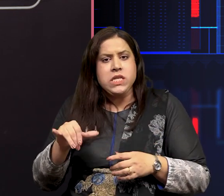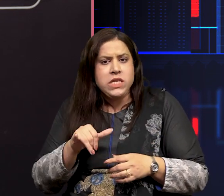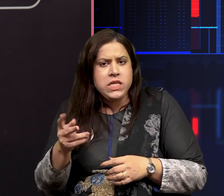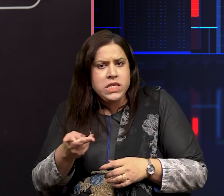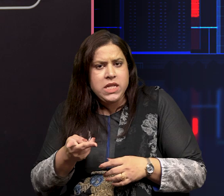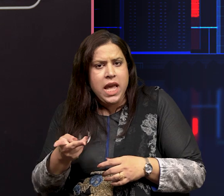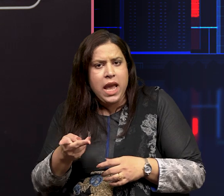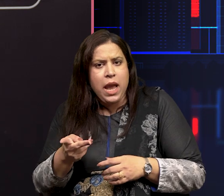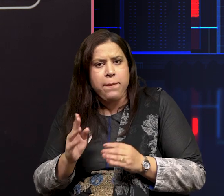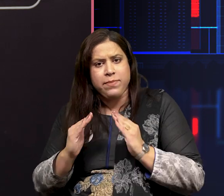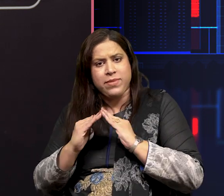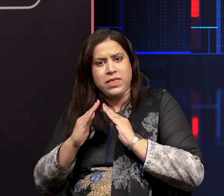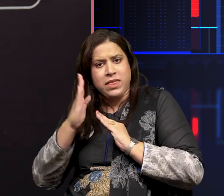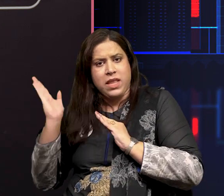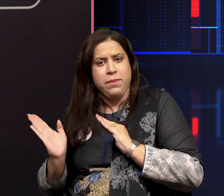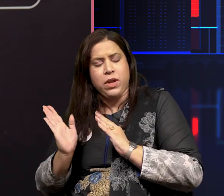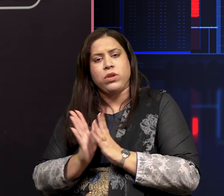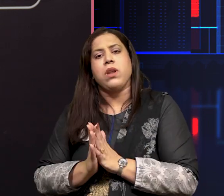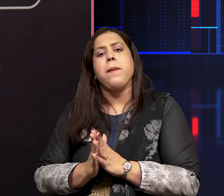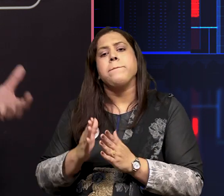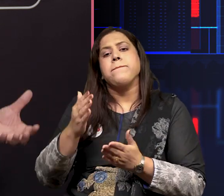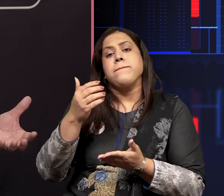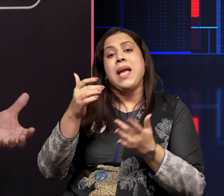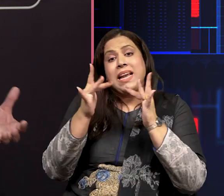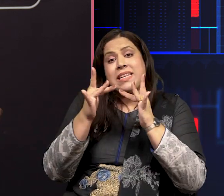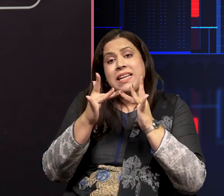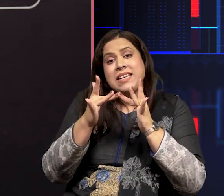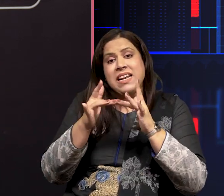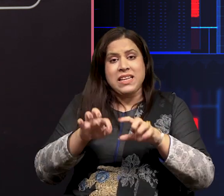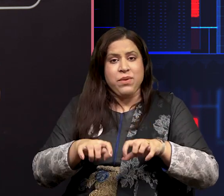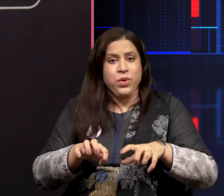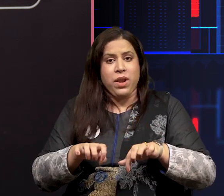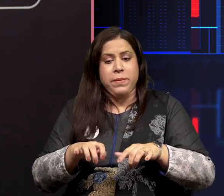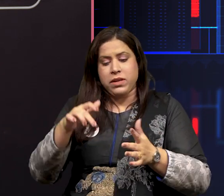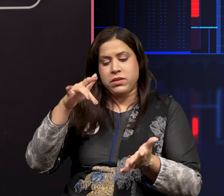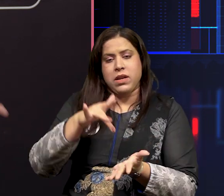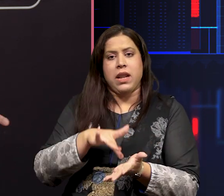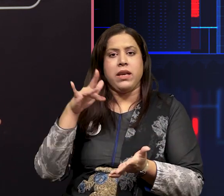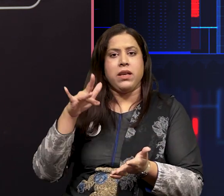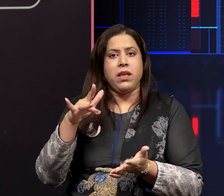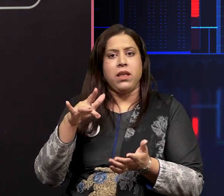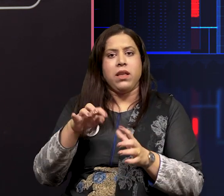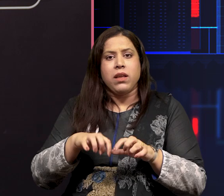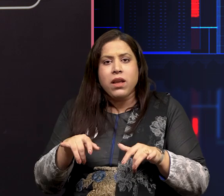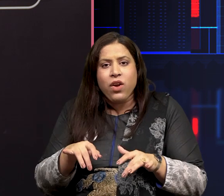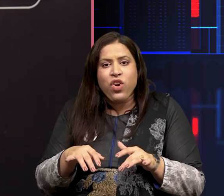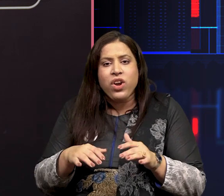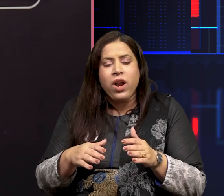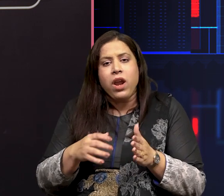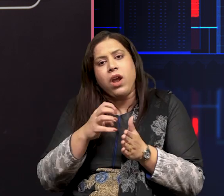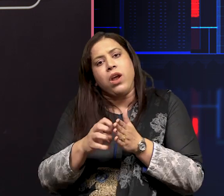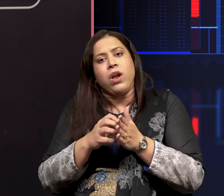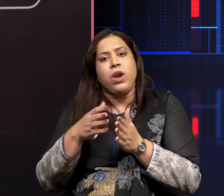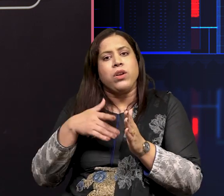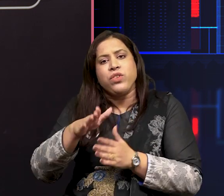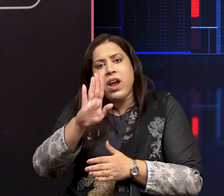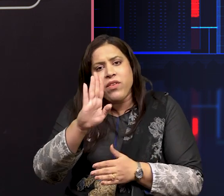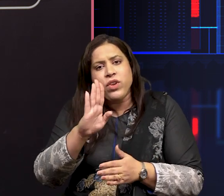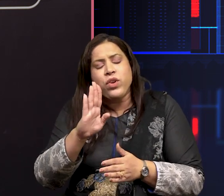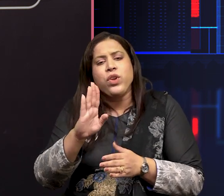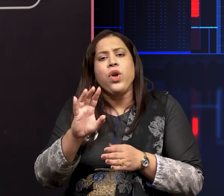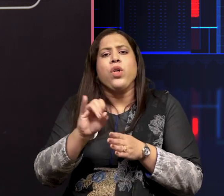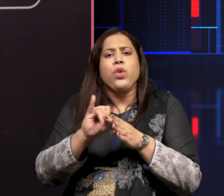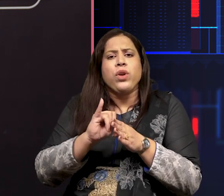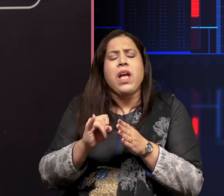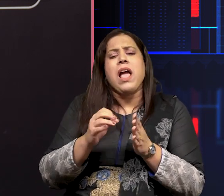to the same city, my city, or to the same neighborhood. मैं इंटरनेट पे बैठ के, अपने कंप्यूटर पे बैठ के, आई यूज